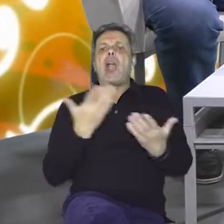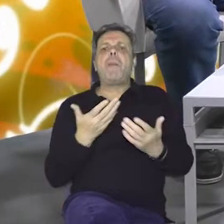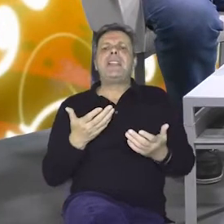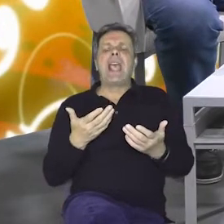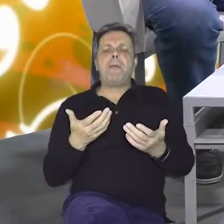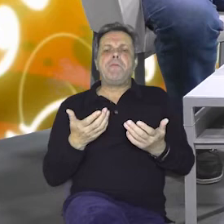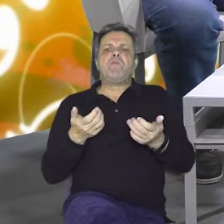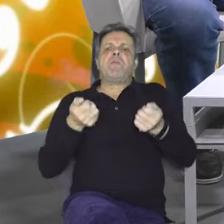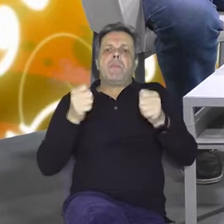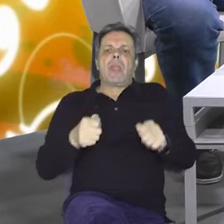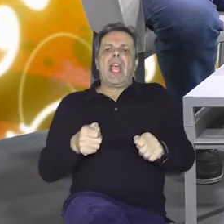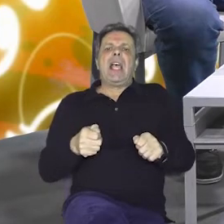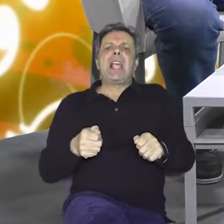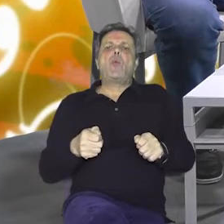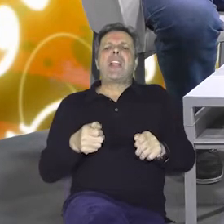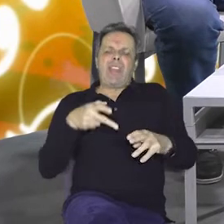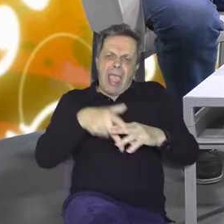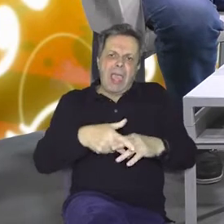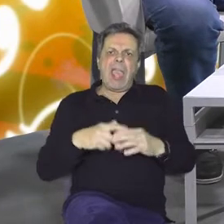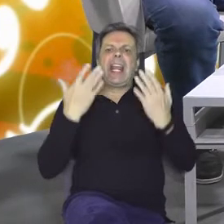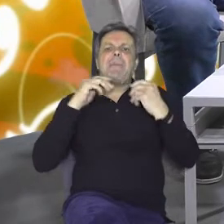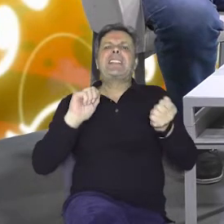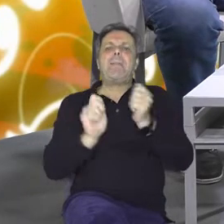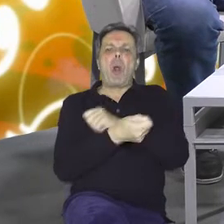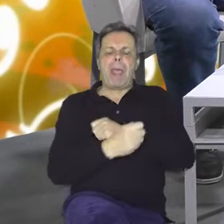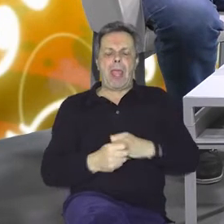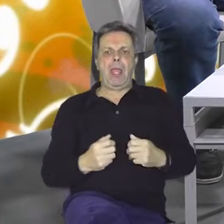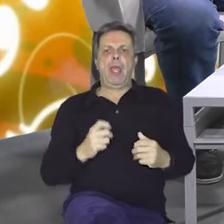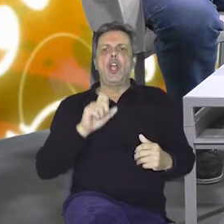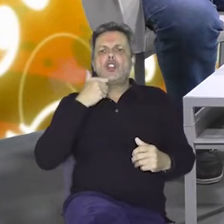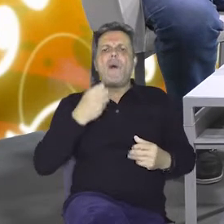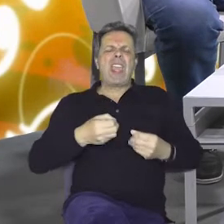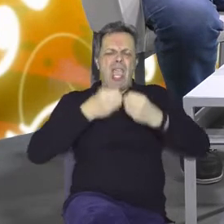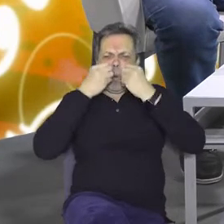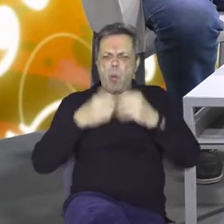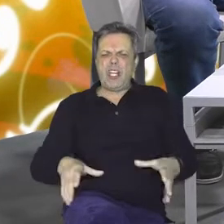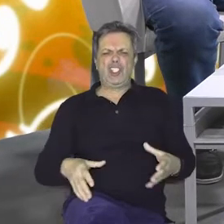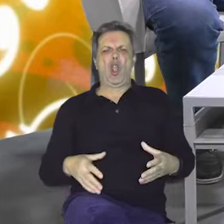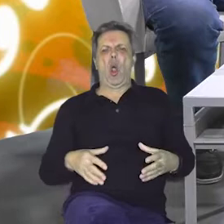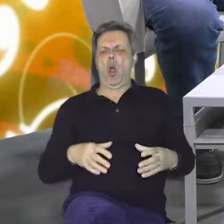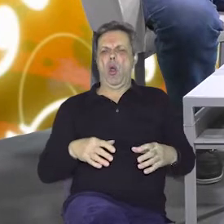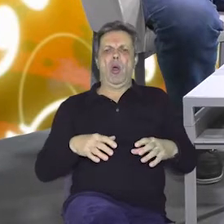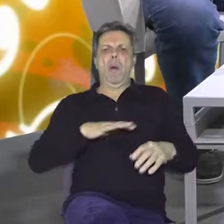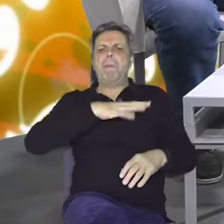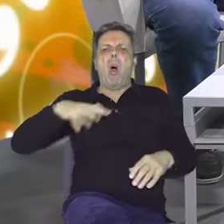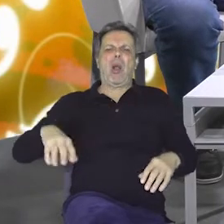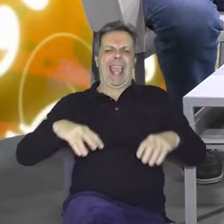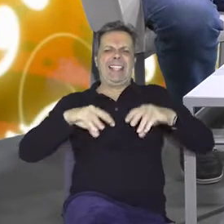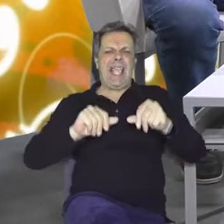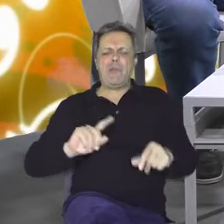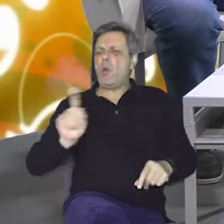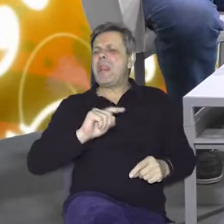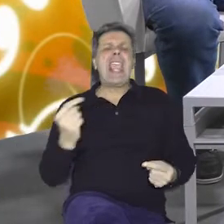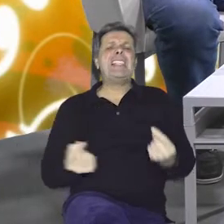promjene. Na kraju krajeva čovjek je uništio i ekologiju tla i ekologiju mora. Nije se pojavio neki drugi,